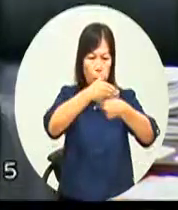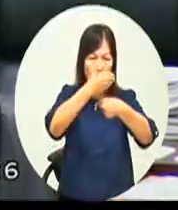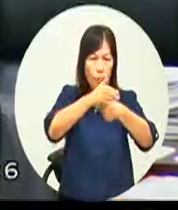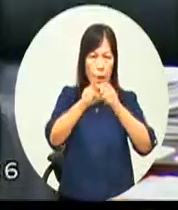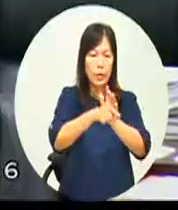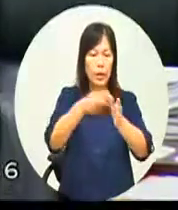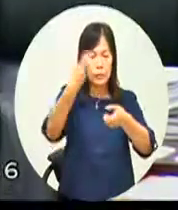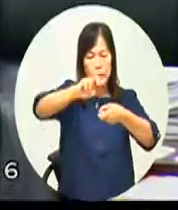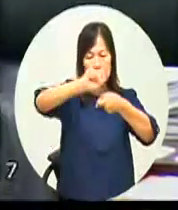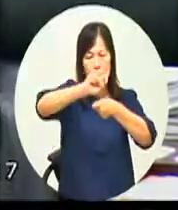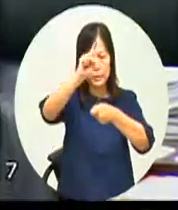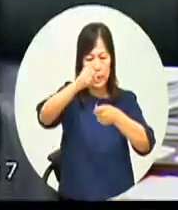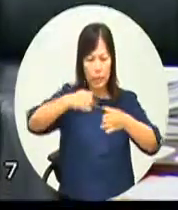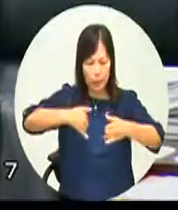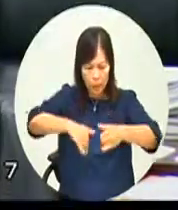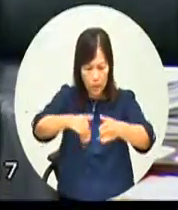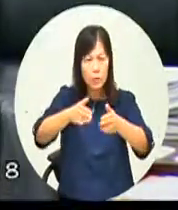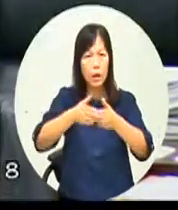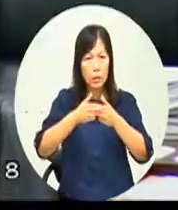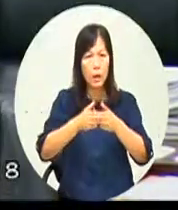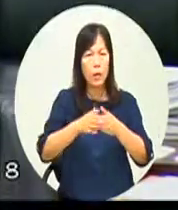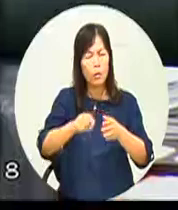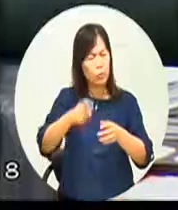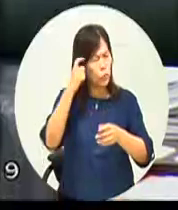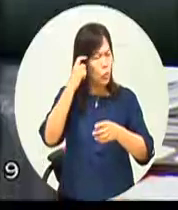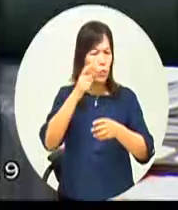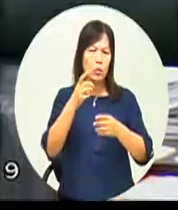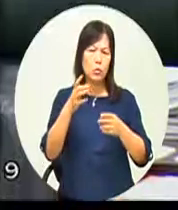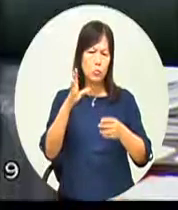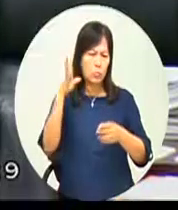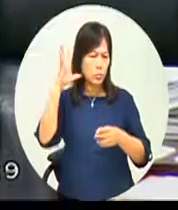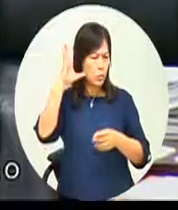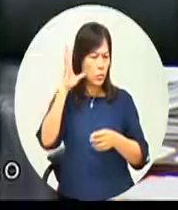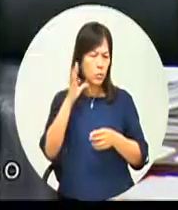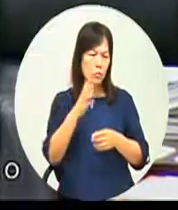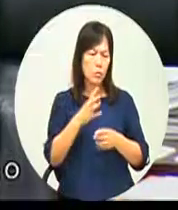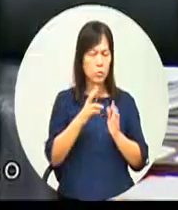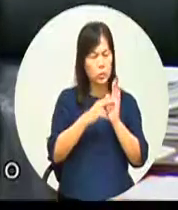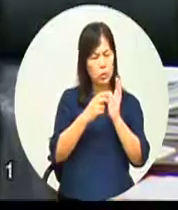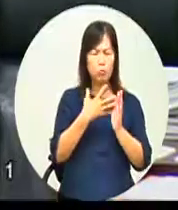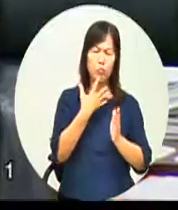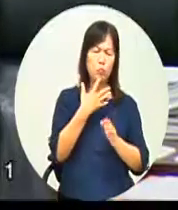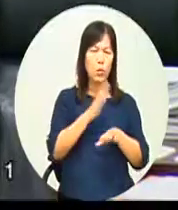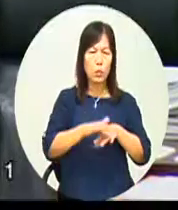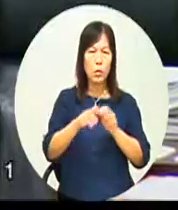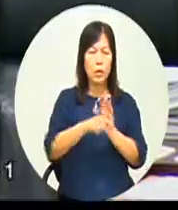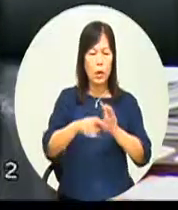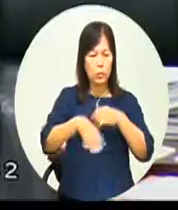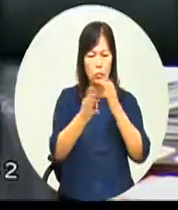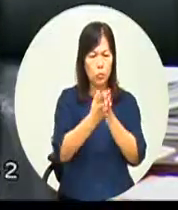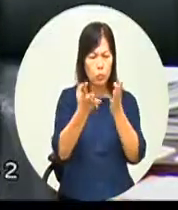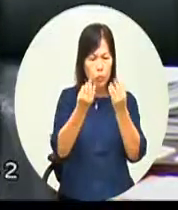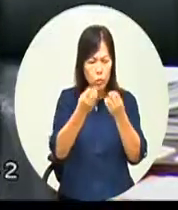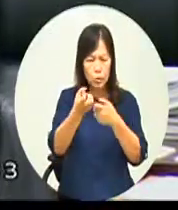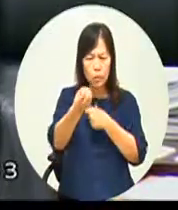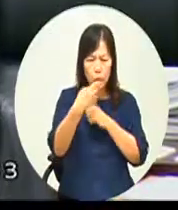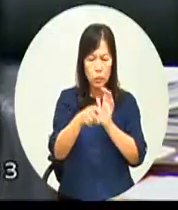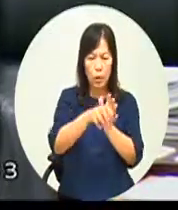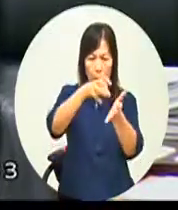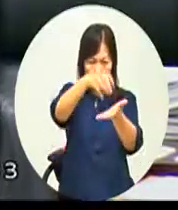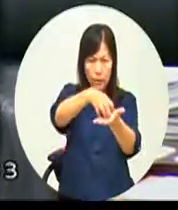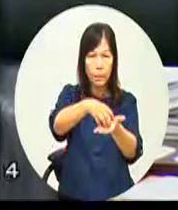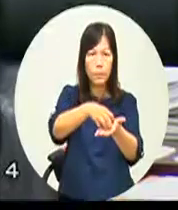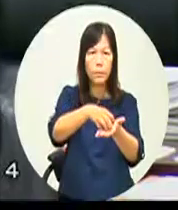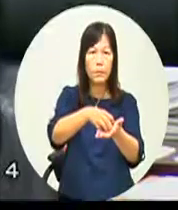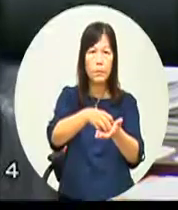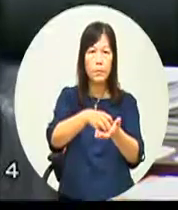要多一个车道，我刚刚这些得力听起来怪怪啦，而且你们也没有充分的数据来证明说